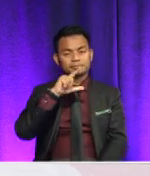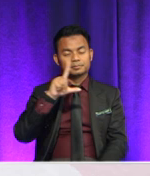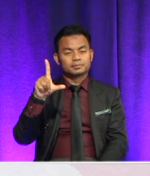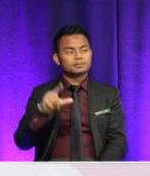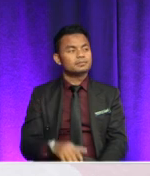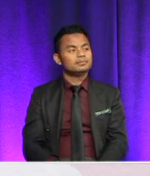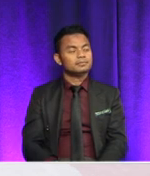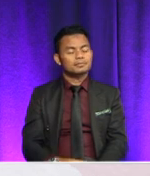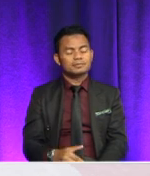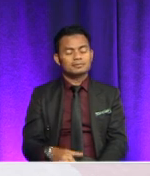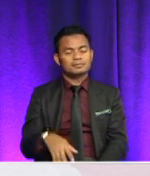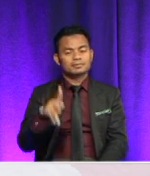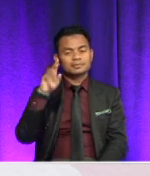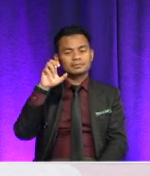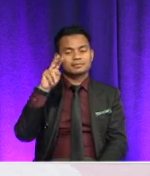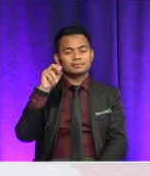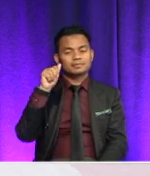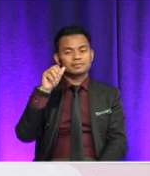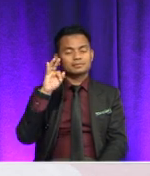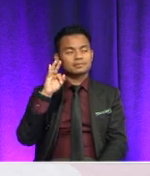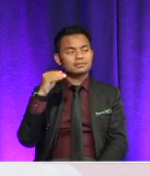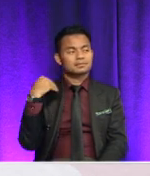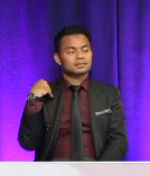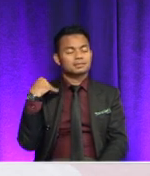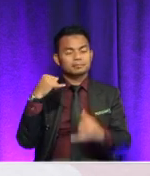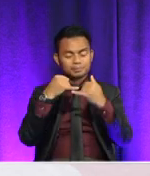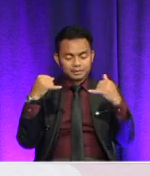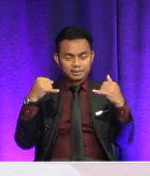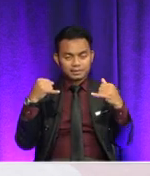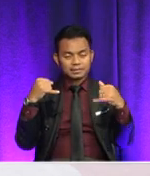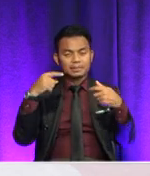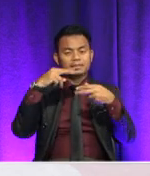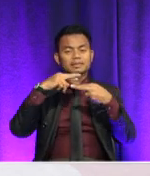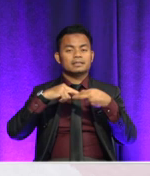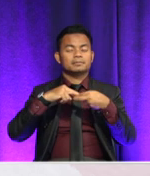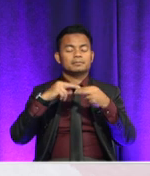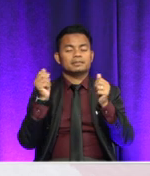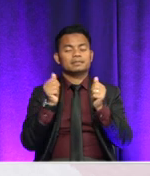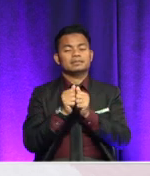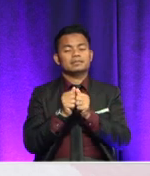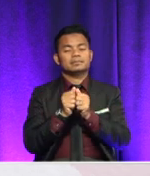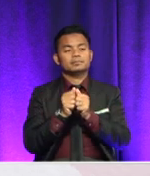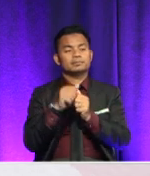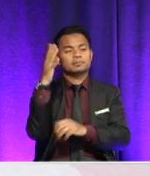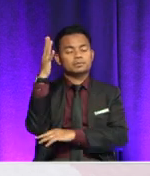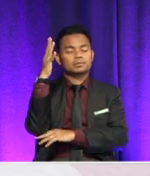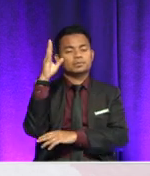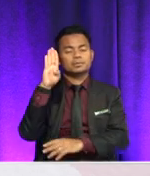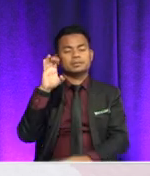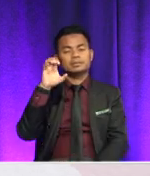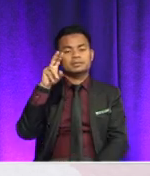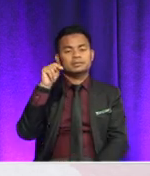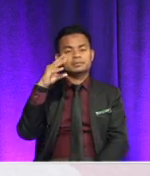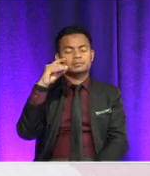genap mempunyai pertalian Yang pertalian rapat dengan pokok Bendi dan kapas ayat ini merupakan ayat